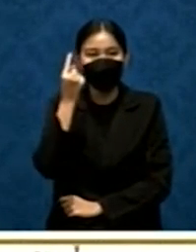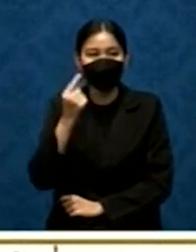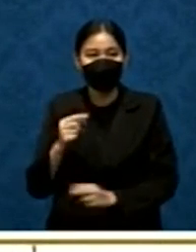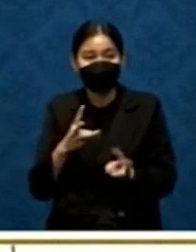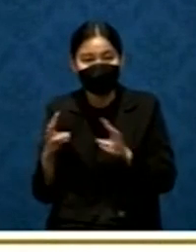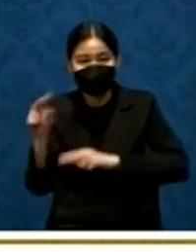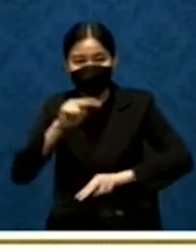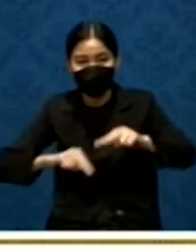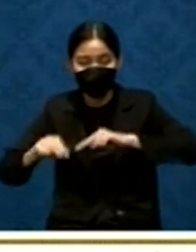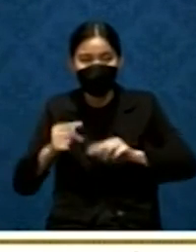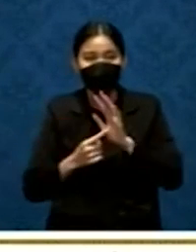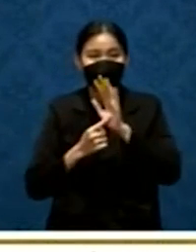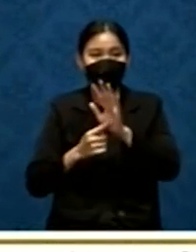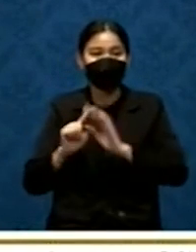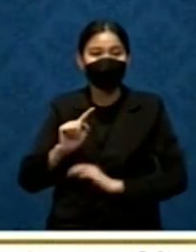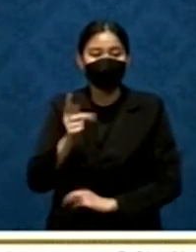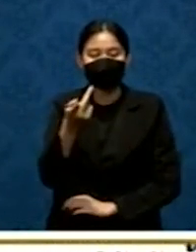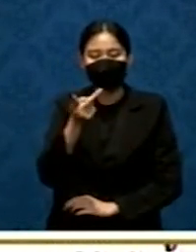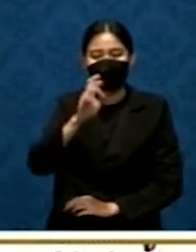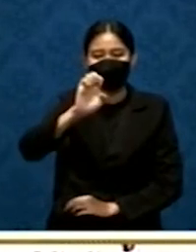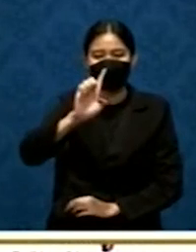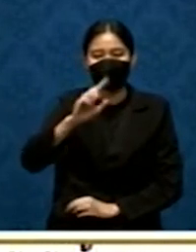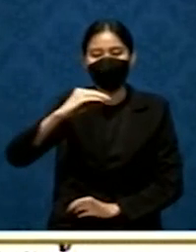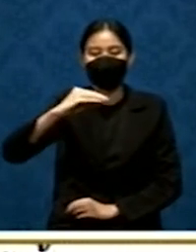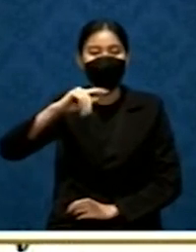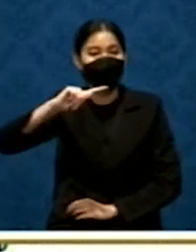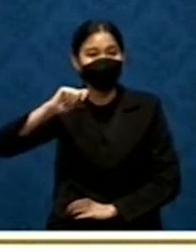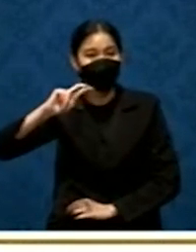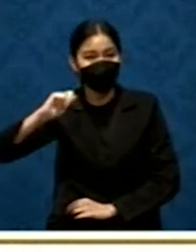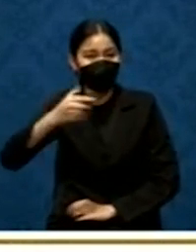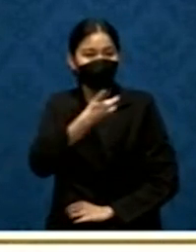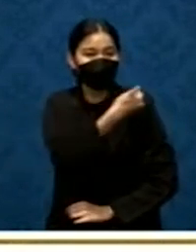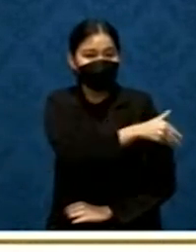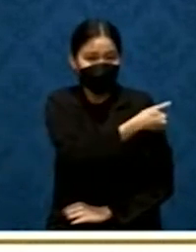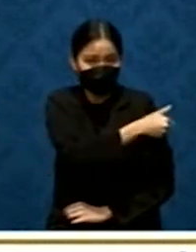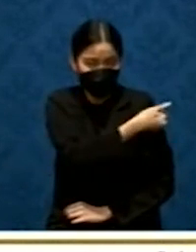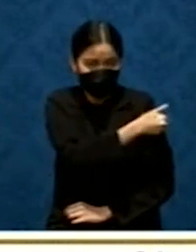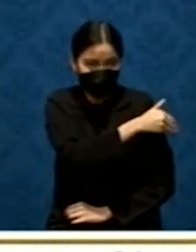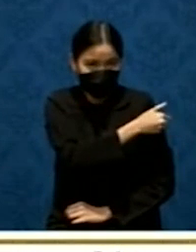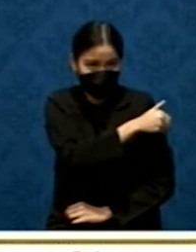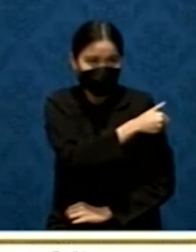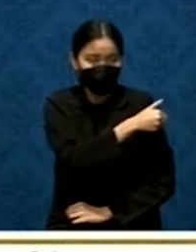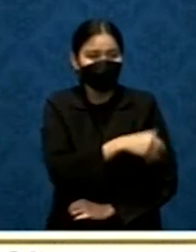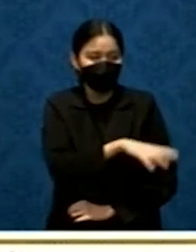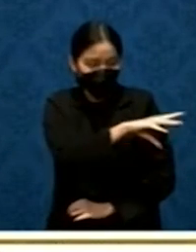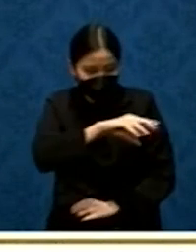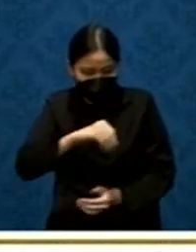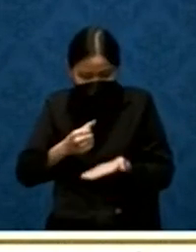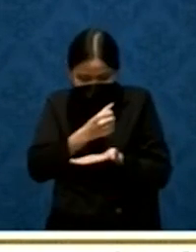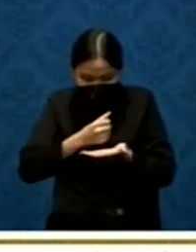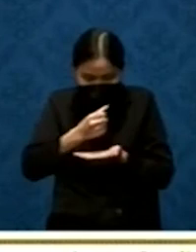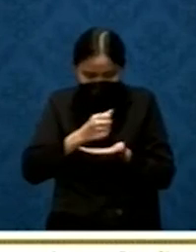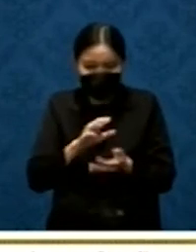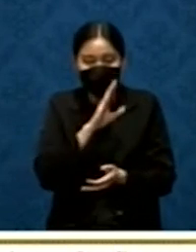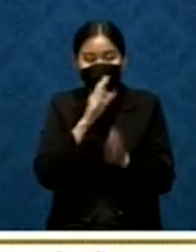ช่นคีโตนนะคีโตนซึ่งตรวจจากปัสสาวะโดยปกติคนทั่วไปจะมีค่าประมาณ